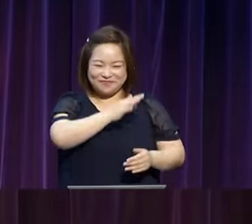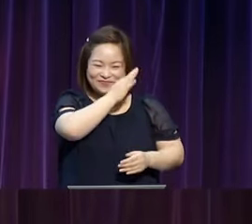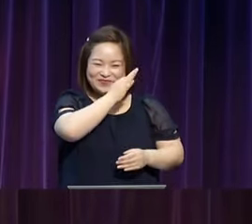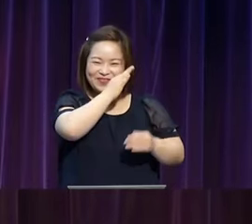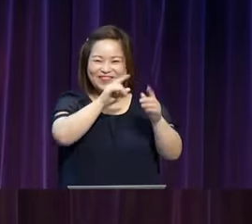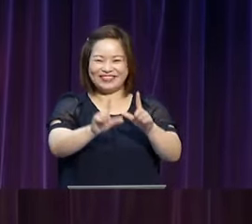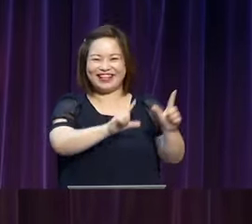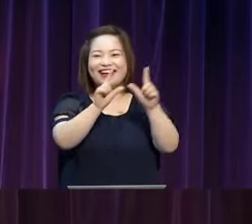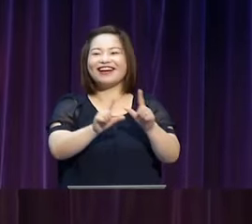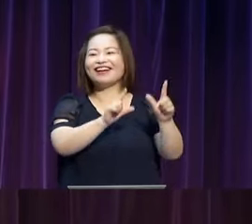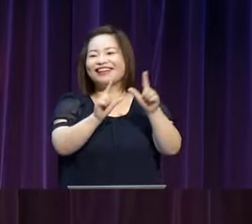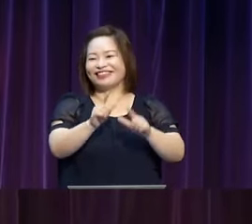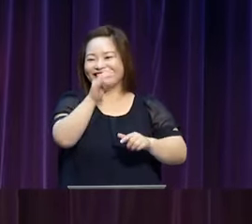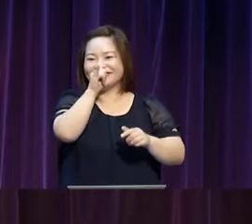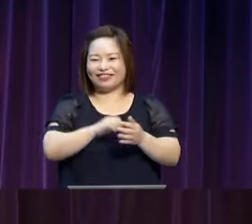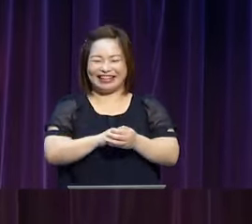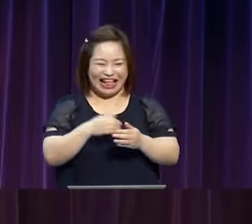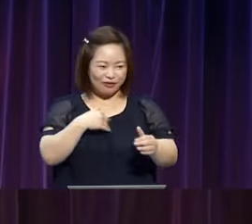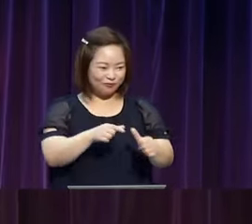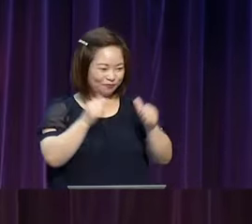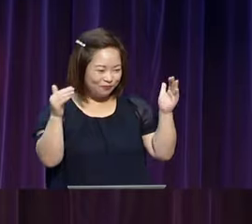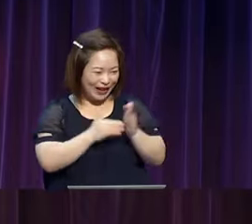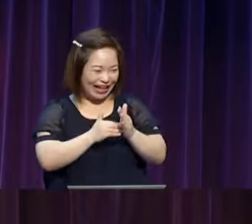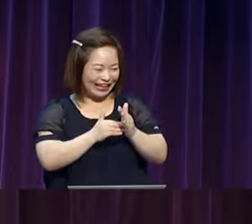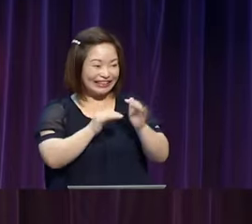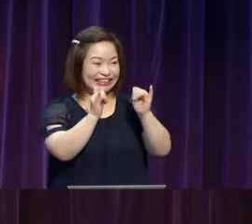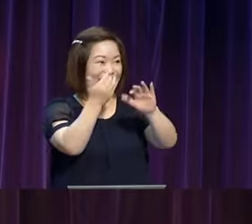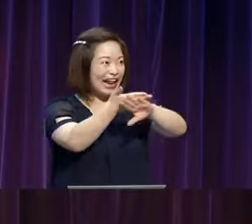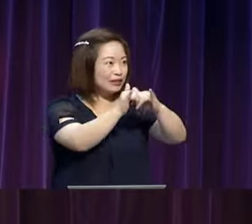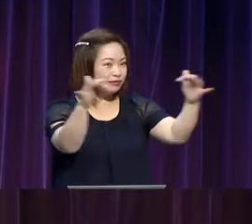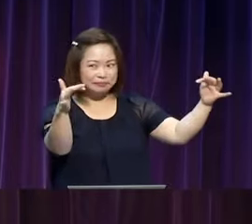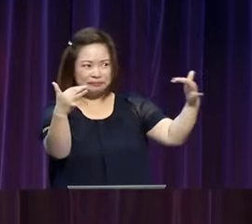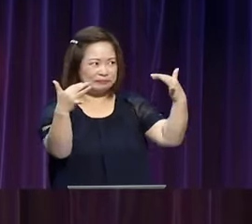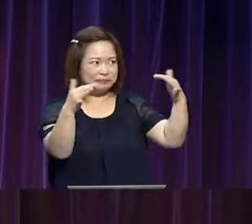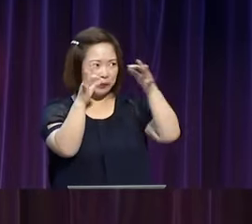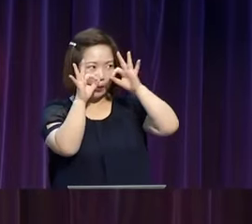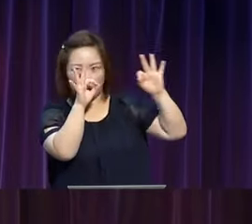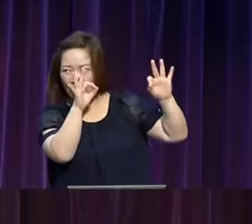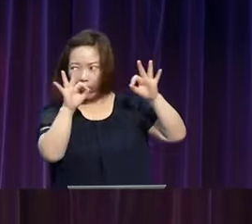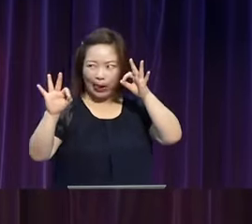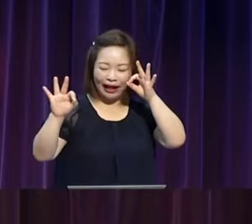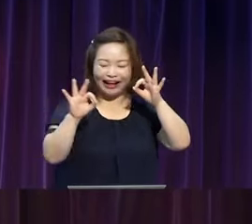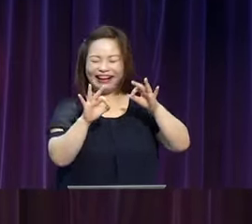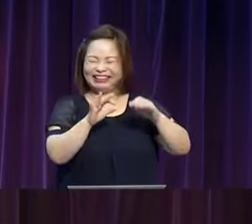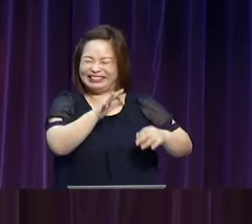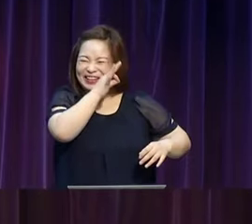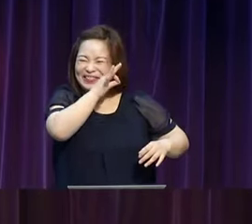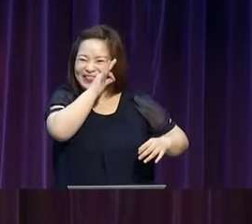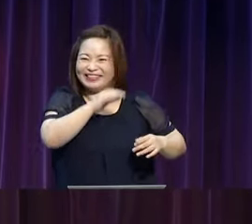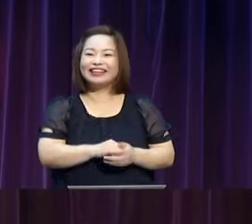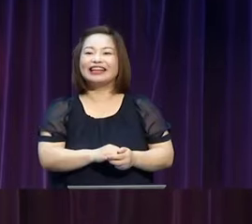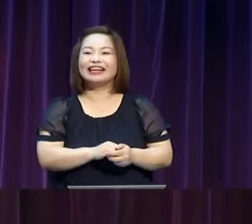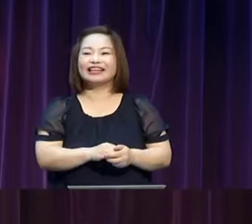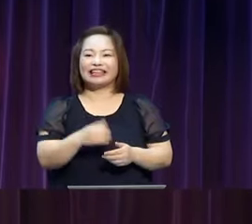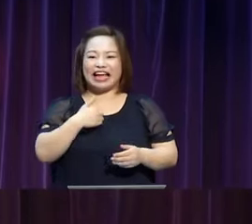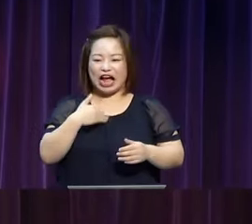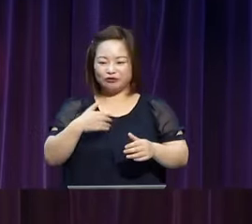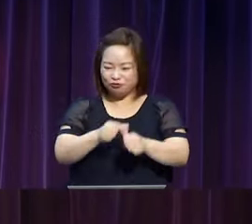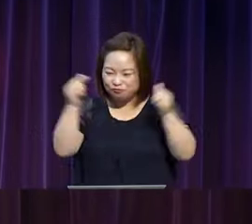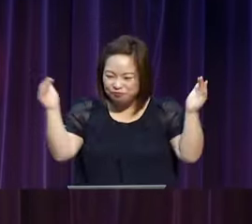좀 했어요. 창피해가지고. 예. 그런데 야, 이 구원이 얼마나 중요하냐. 내가